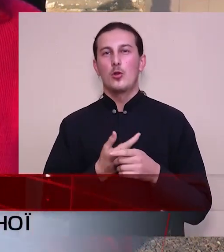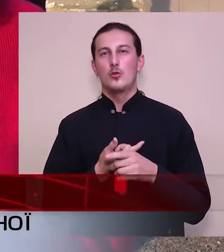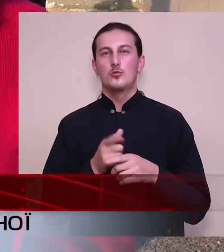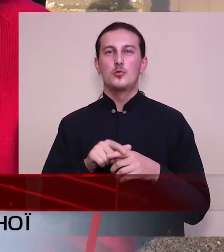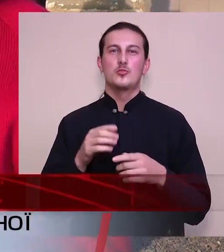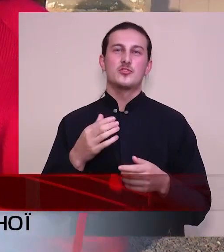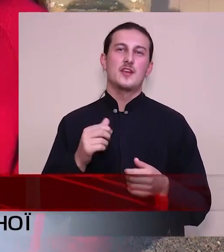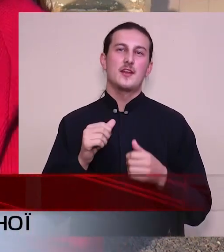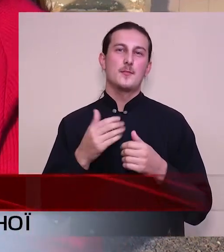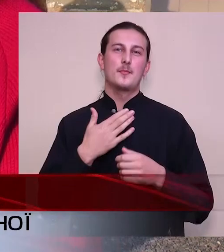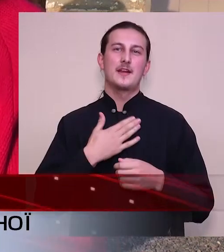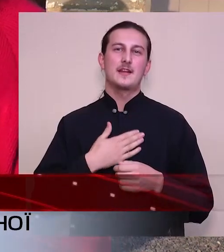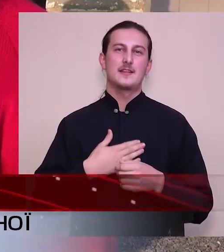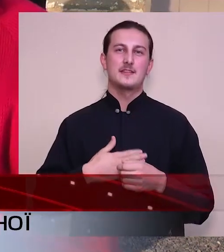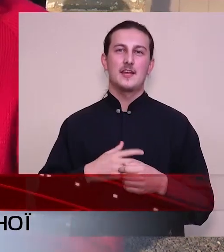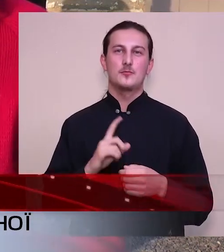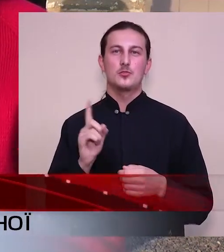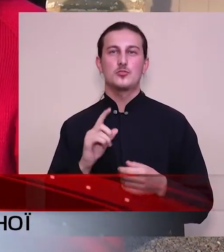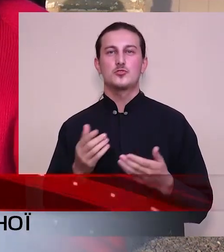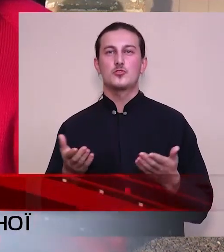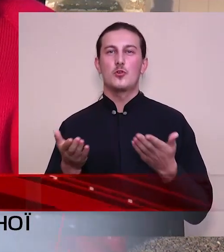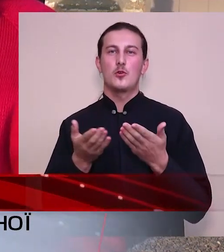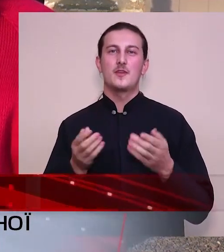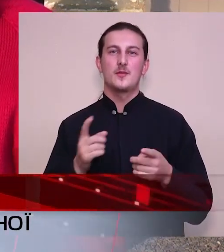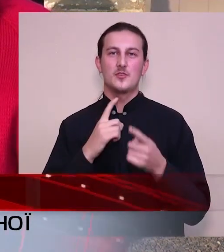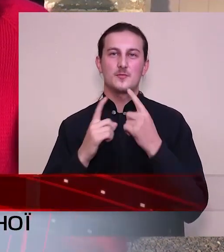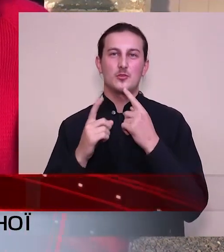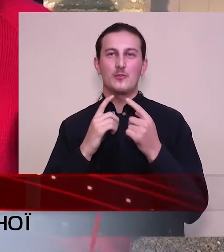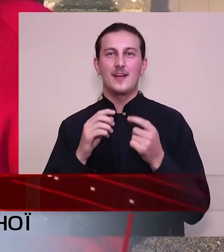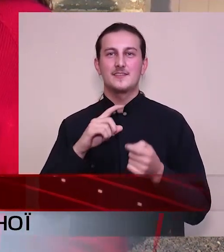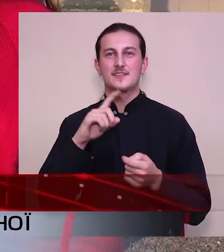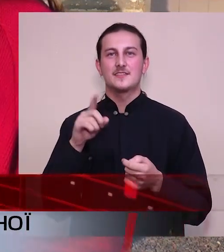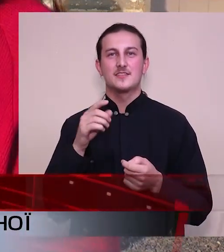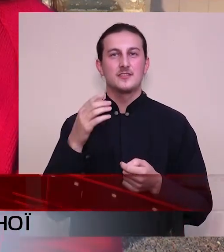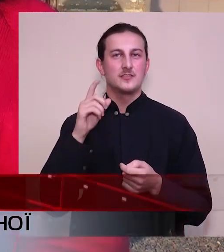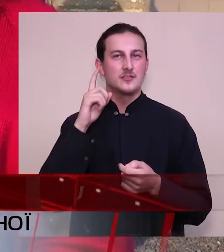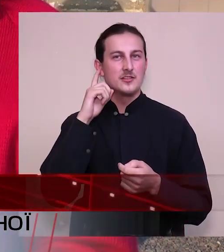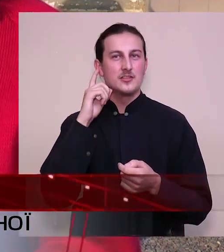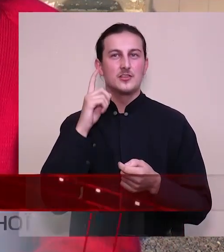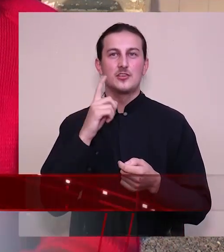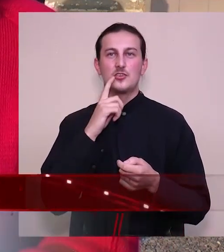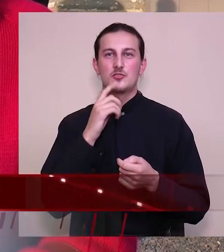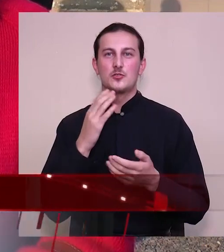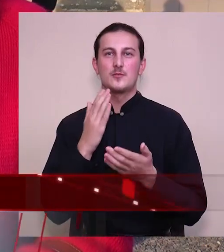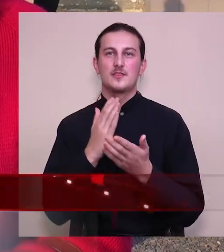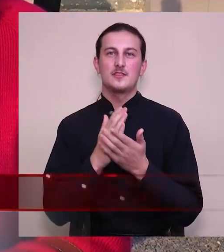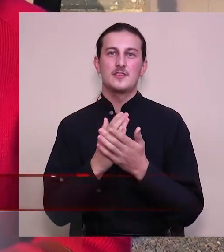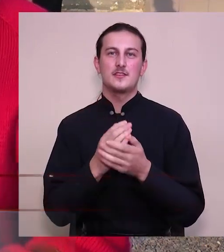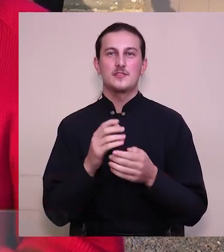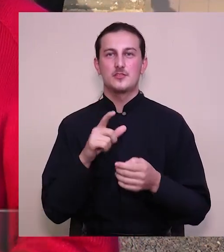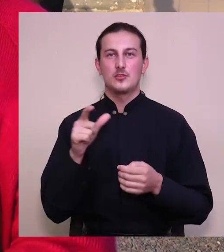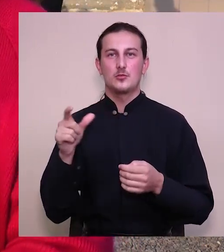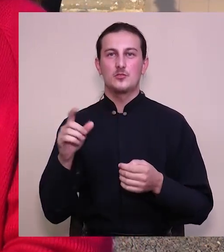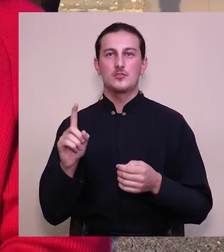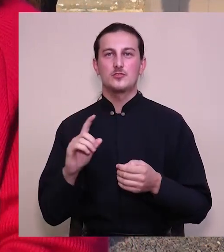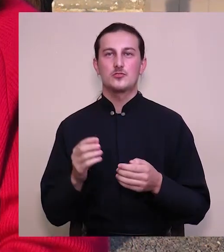нечуючими і нашими, але, правда, мукачівських дуже мало, бо є деякі поодиночку, вони ходять до церкви,